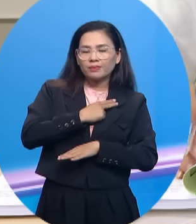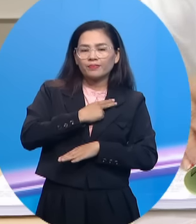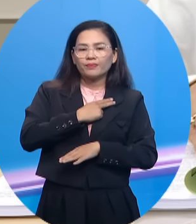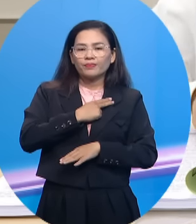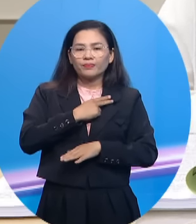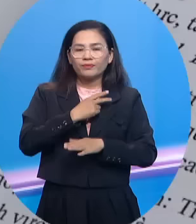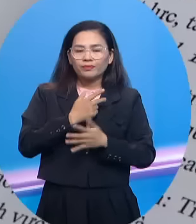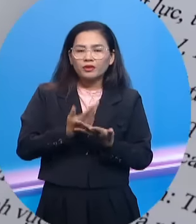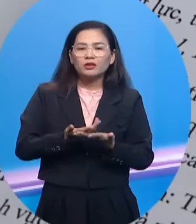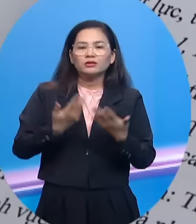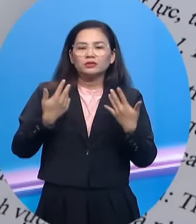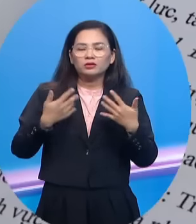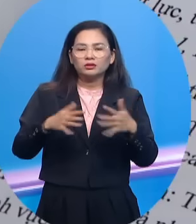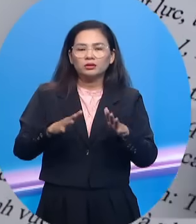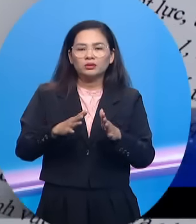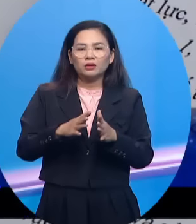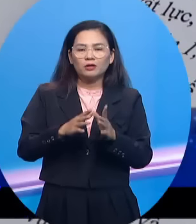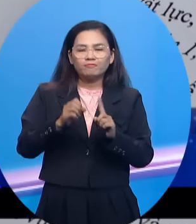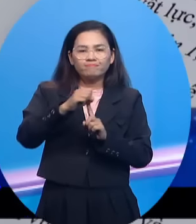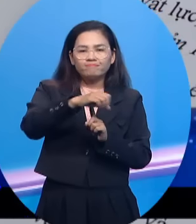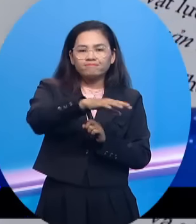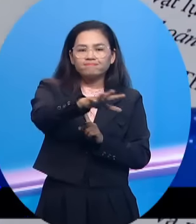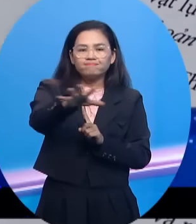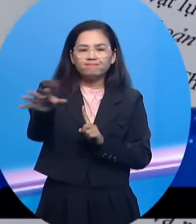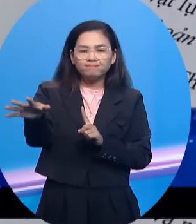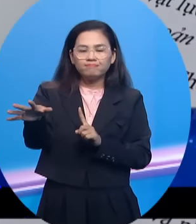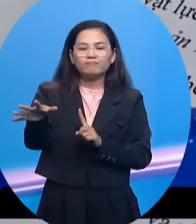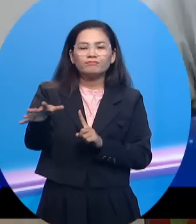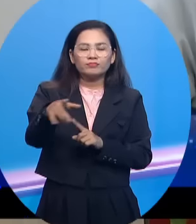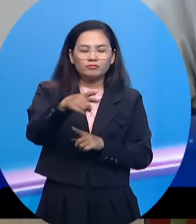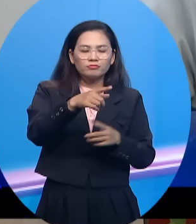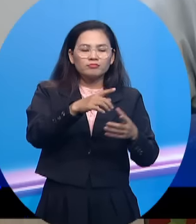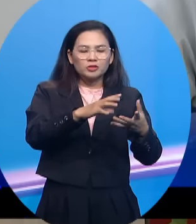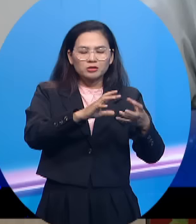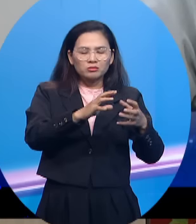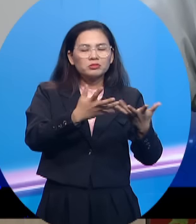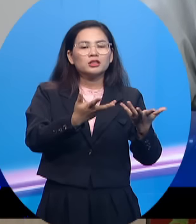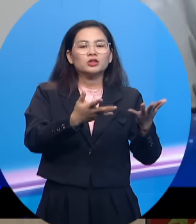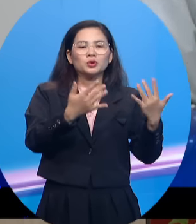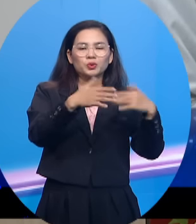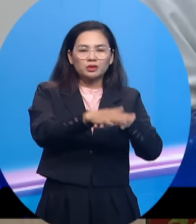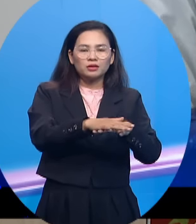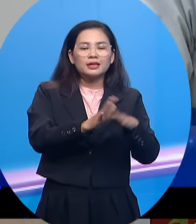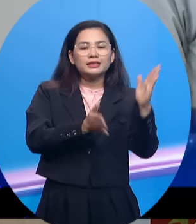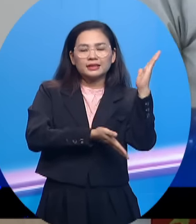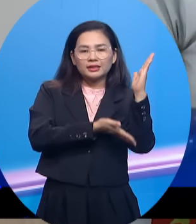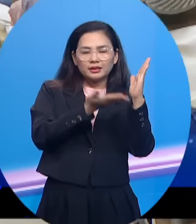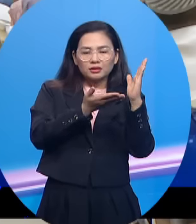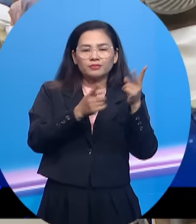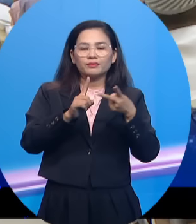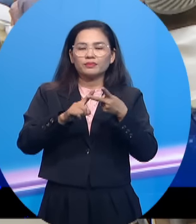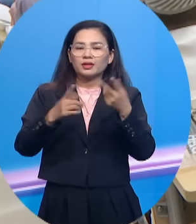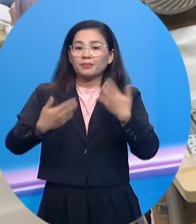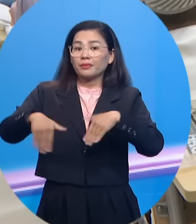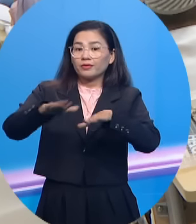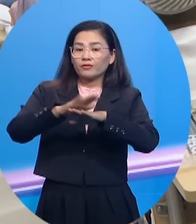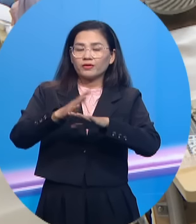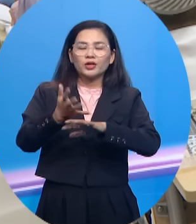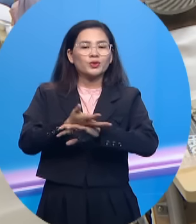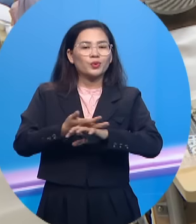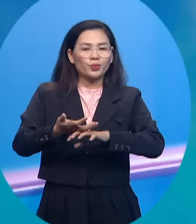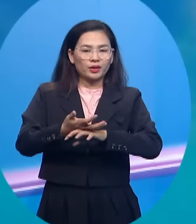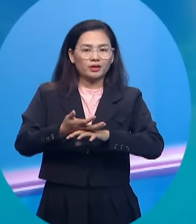đối tượng. Qua đó, tiếp tục tuyên truyền có hiệu quả trong tổ chức, thực hiện hai nhiệm vụ chiến lược xây dựng và bảo vệ Tổ quốc trong tình hình mới.